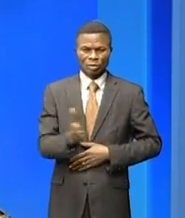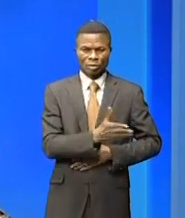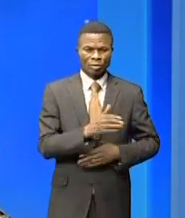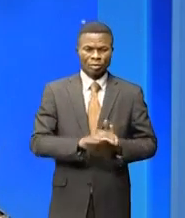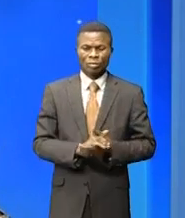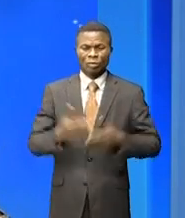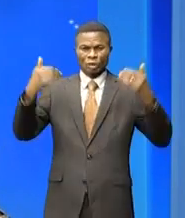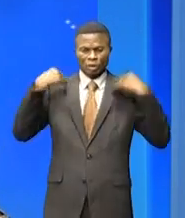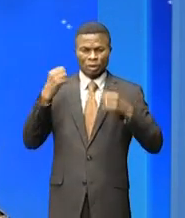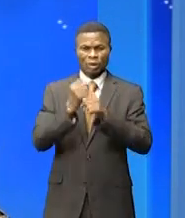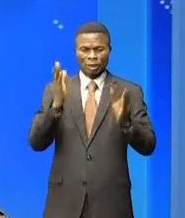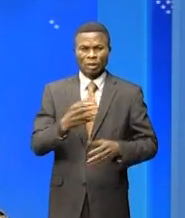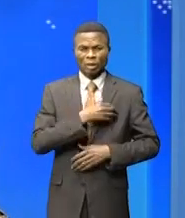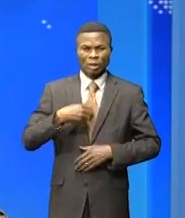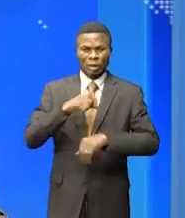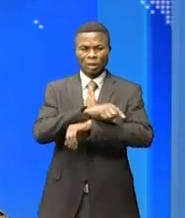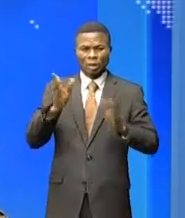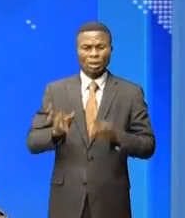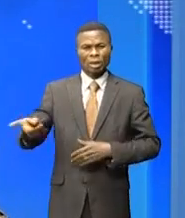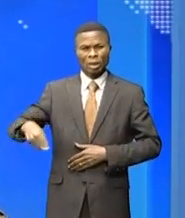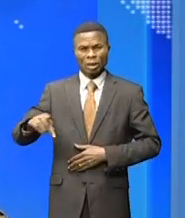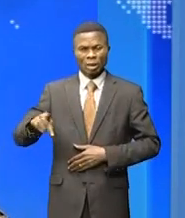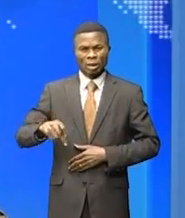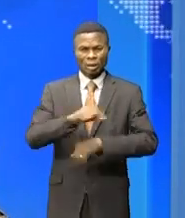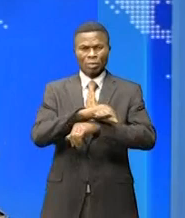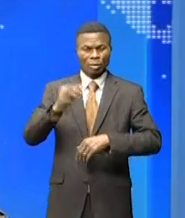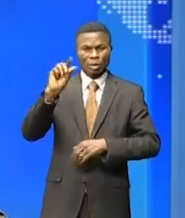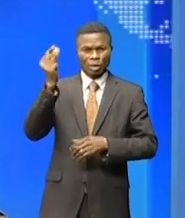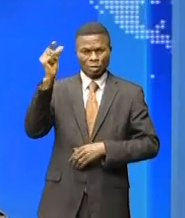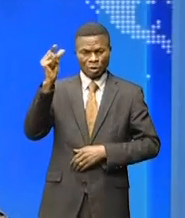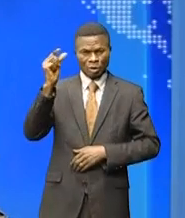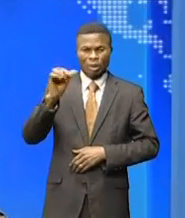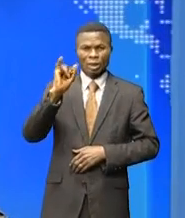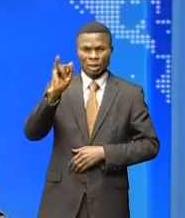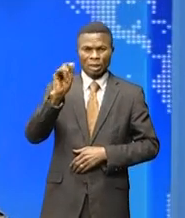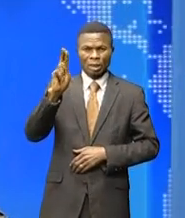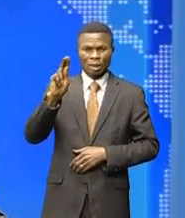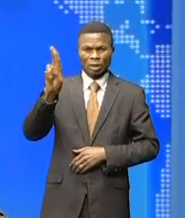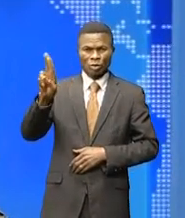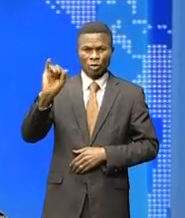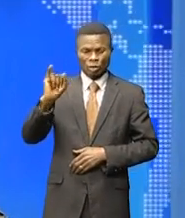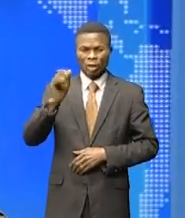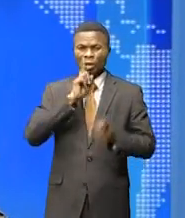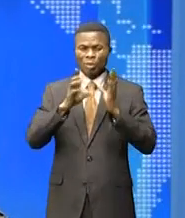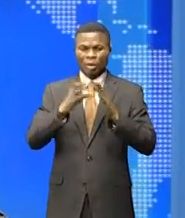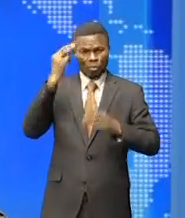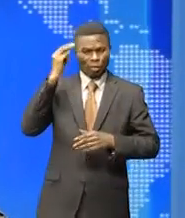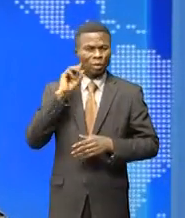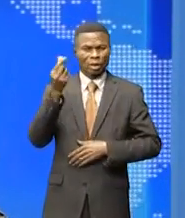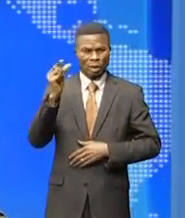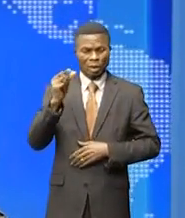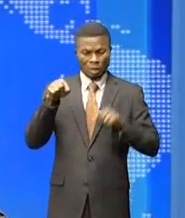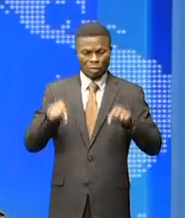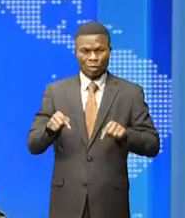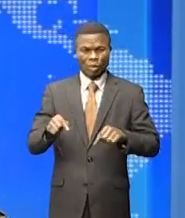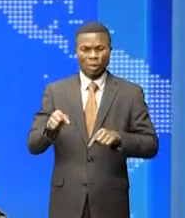cadres et agents féminins de l'administration provinciale du ministère de Mines de l'Ituri ont échangé avec la ministre de Mines en séjour dans